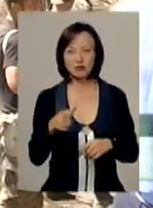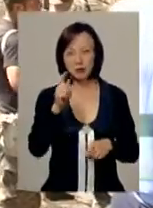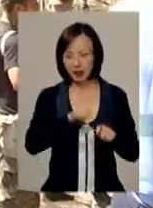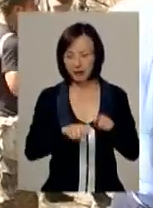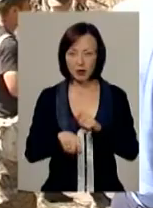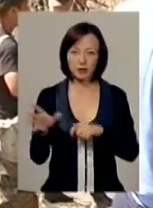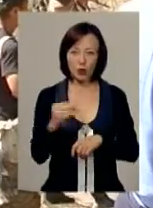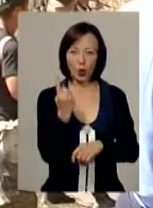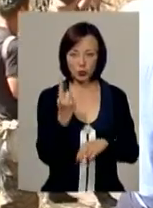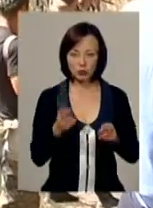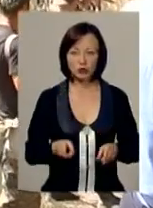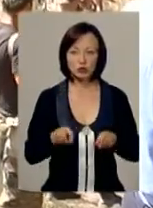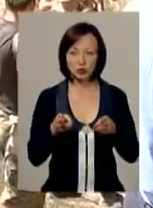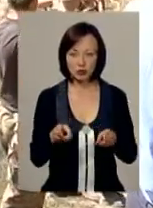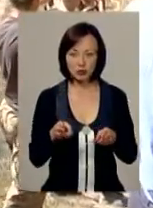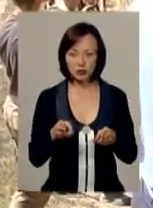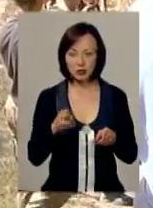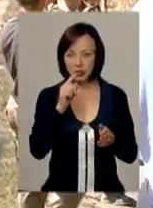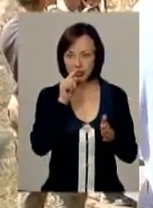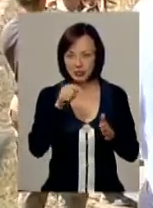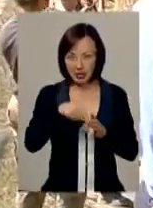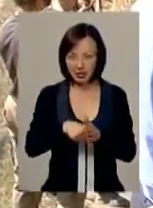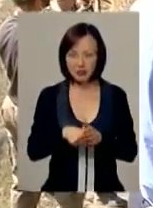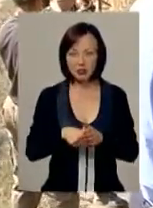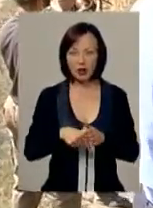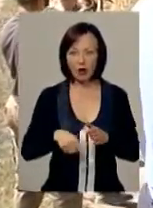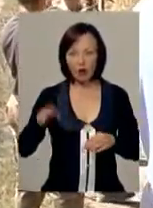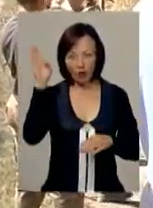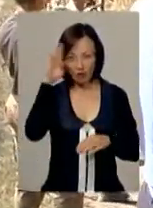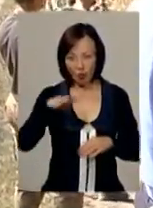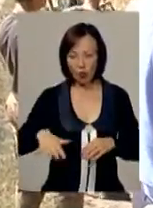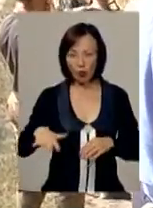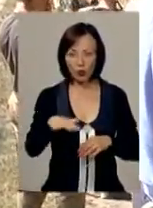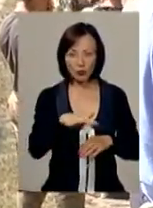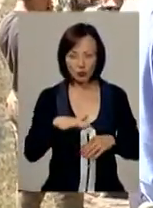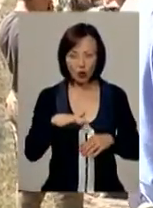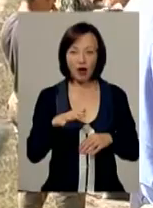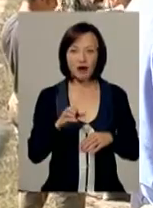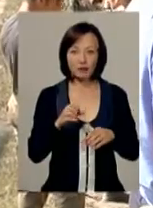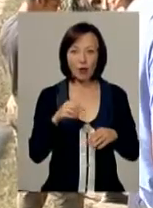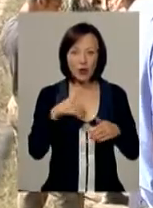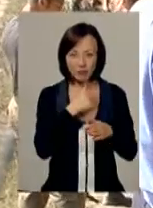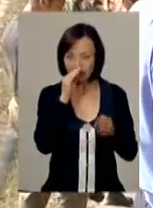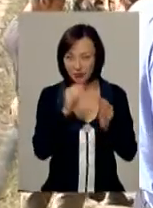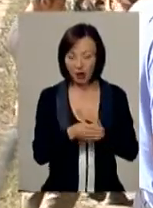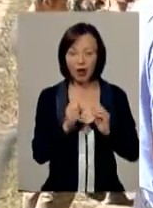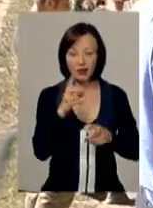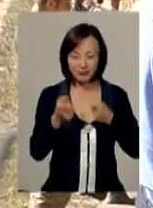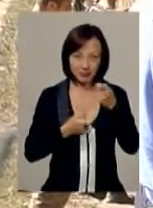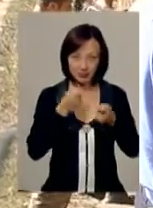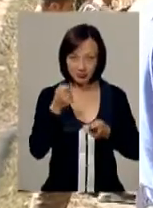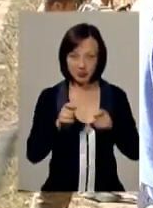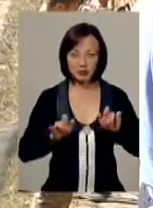Один злочинець навіть умудрився залізти в воду під мул, накритися жабуренням, але разом з тим, завдяки кропітким